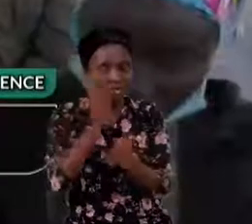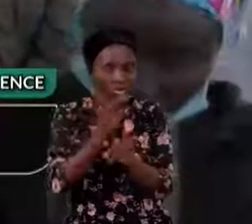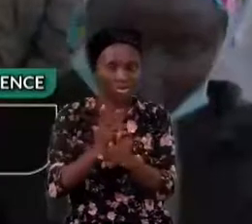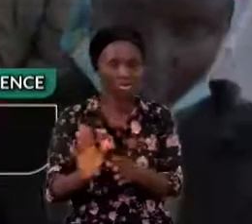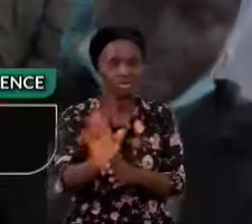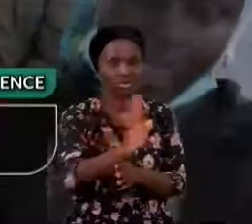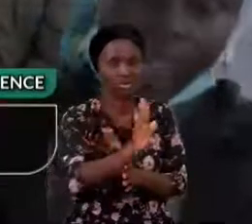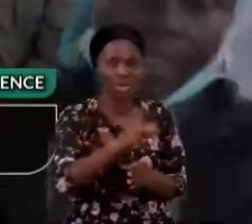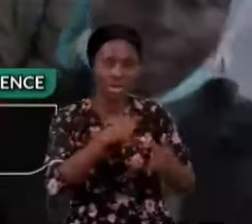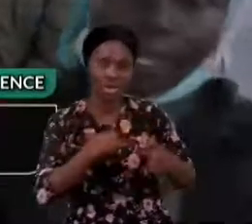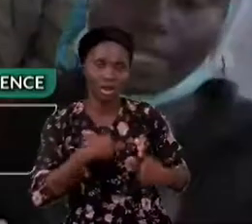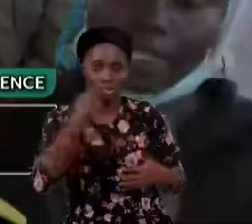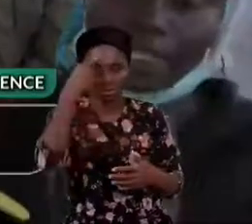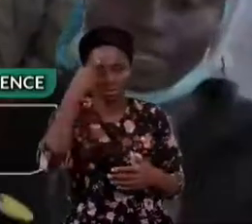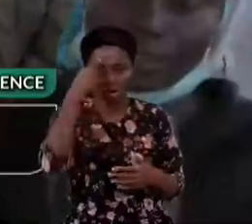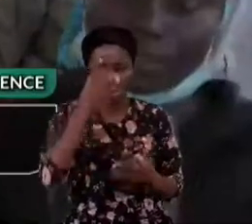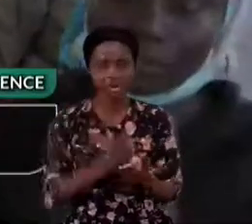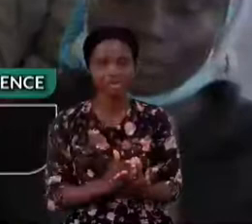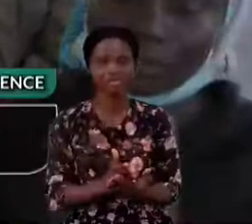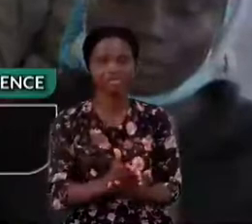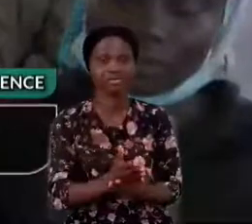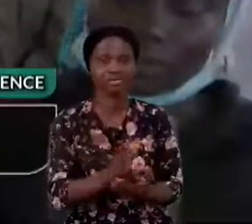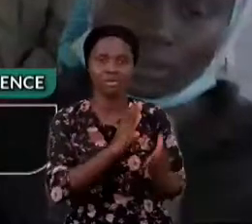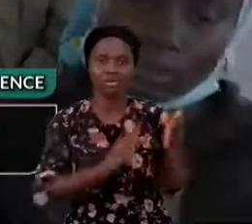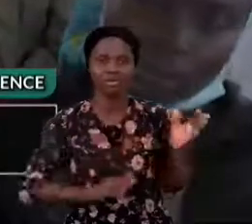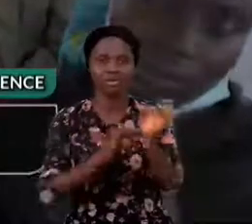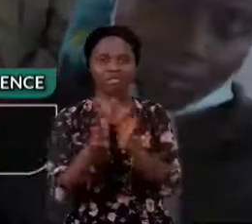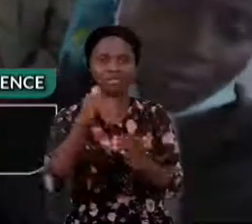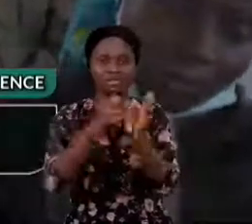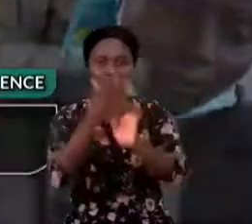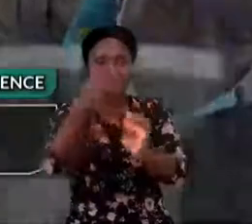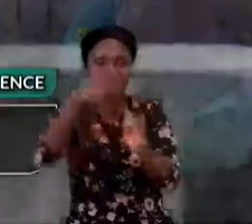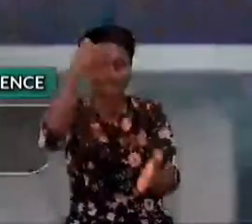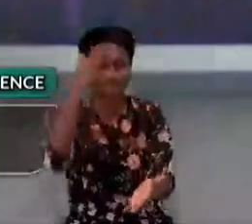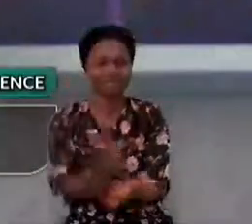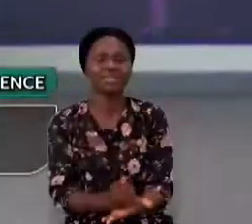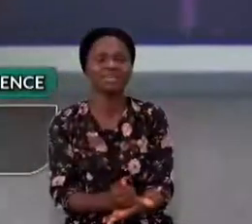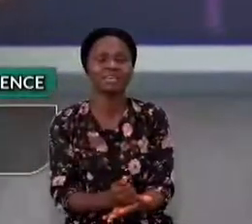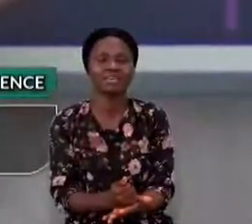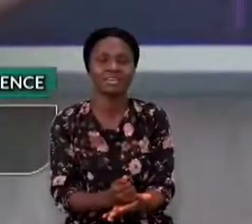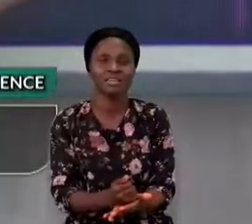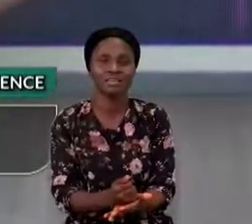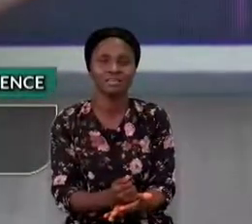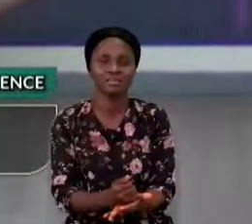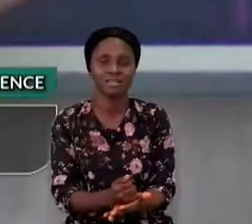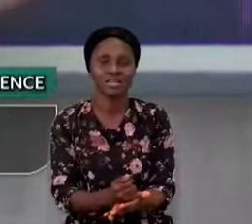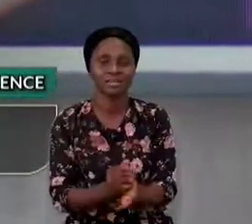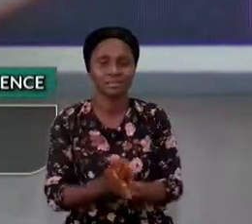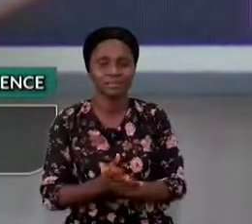Si j'étais vous, j'allais crier Amen! Il y a trois éléments à voir ici.